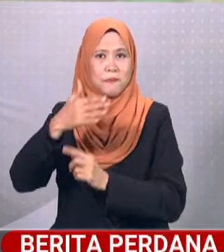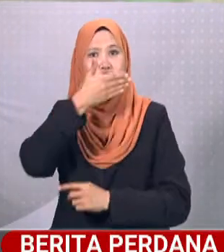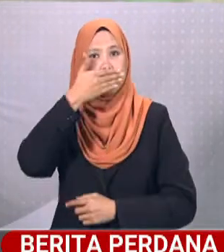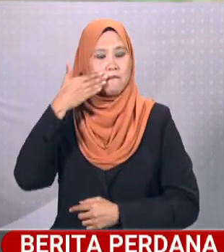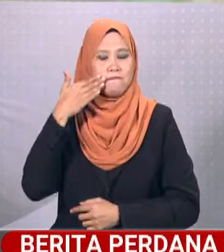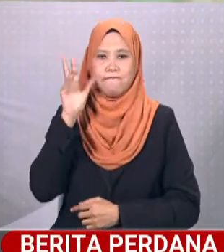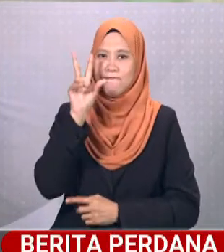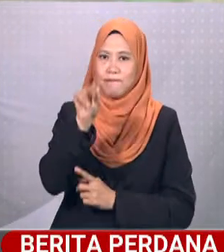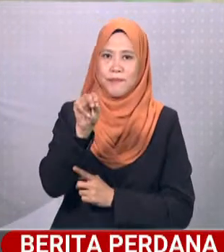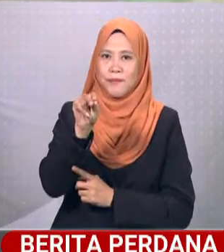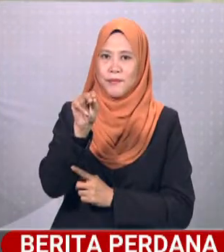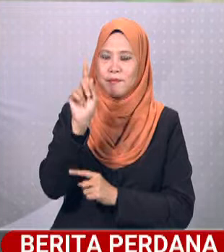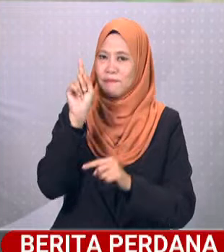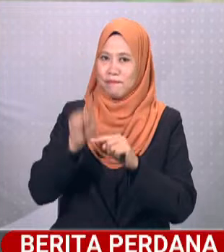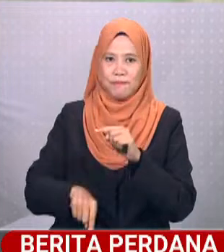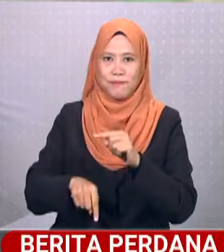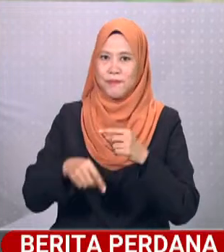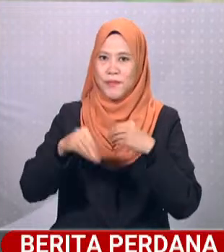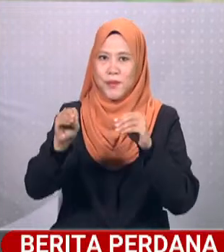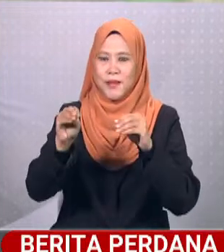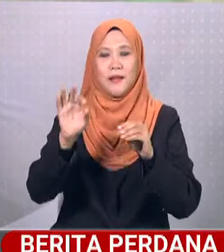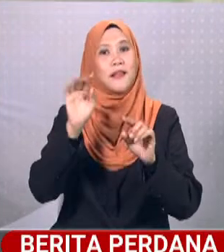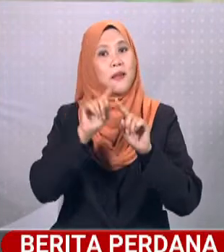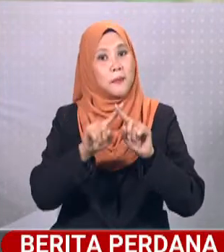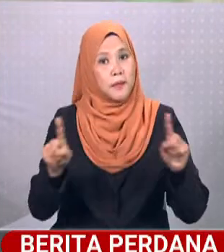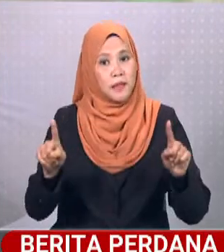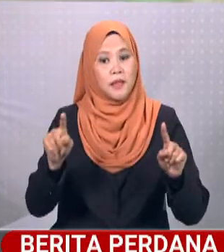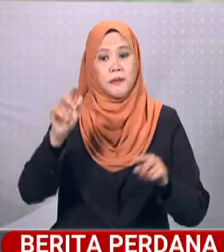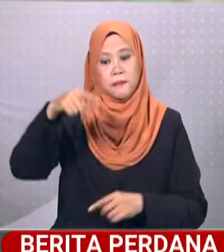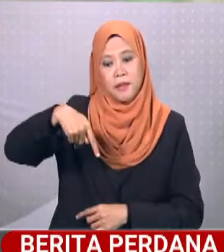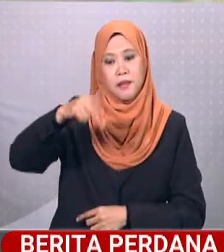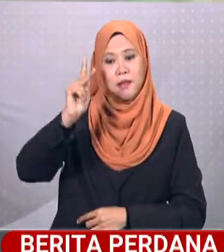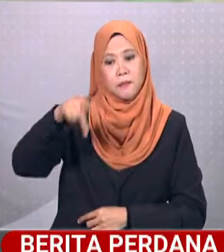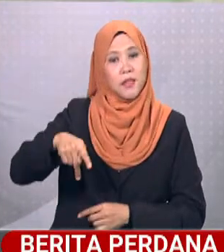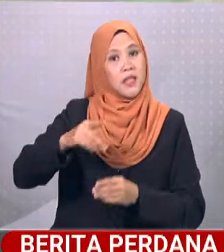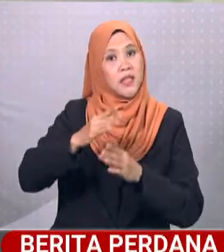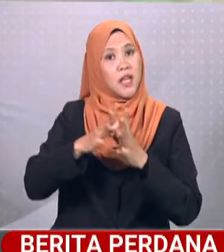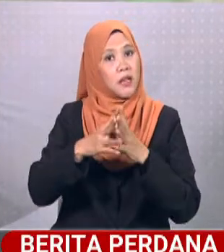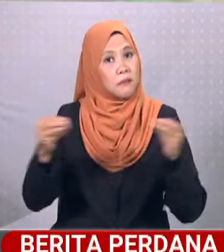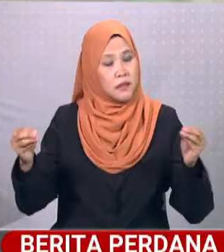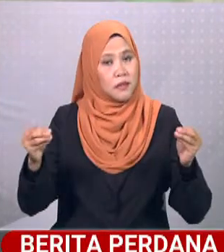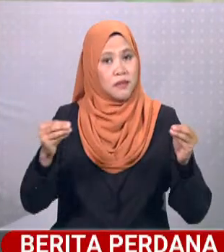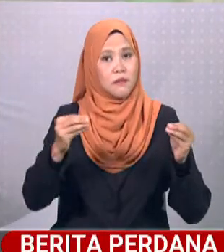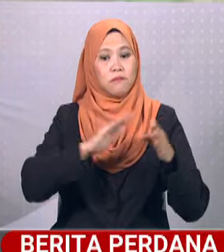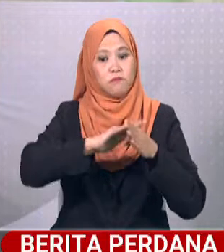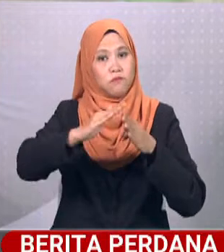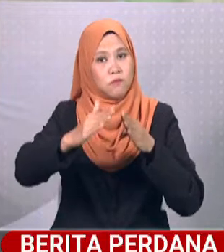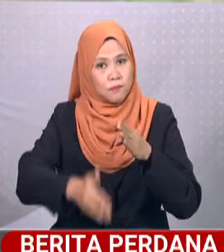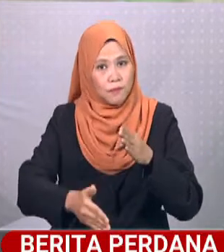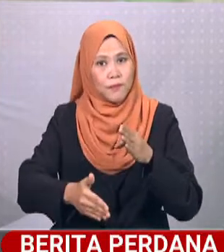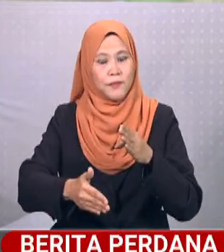Walau bagaimanapun, jika PKP ini ditamatkan, maka seperti saya sebutkan